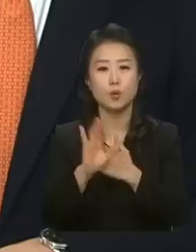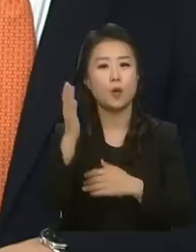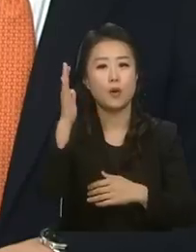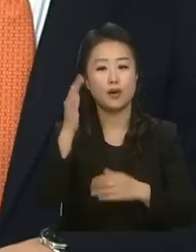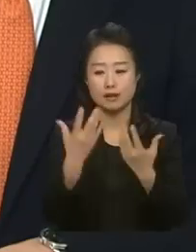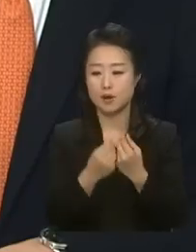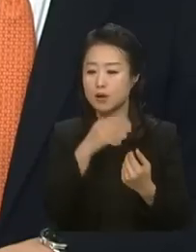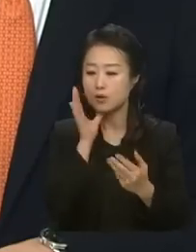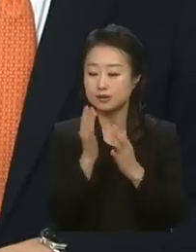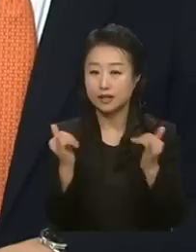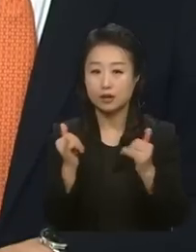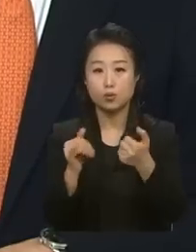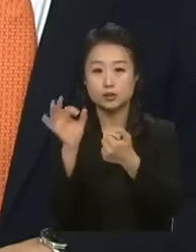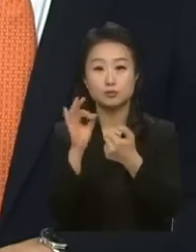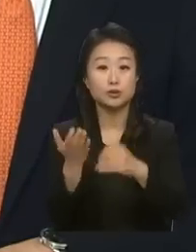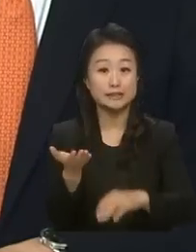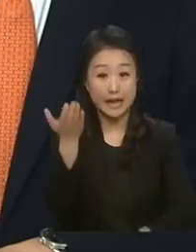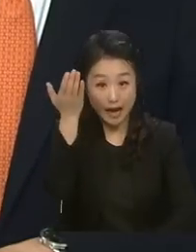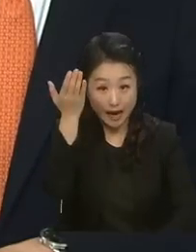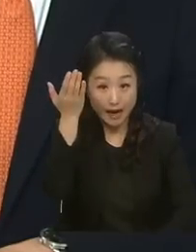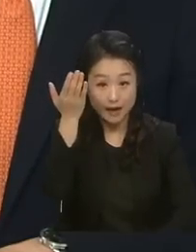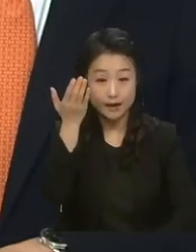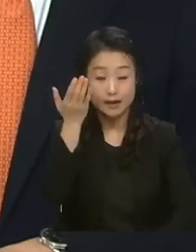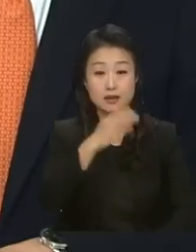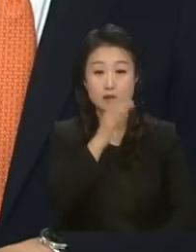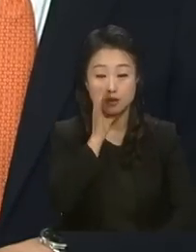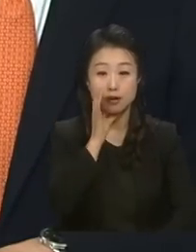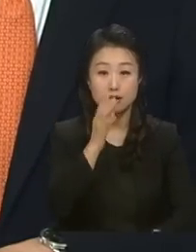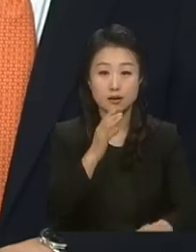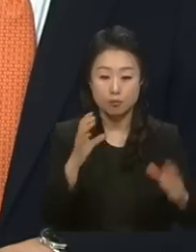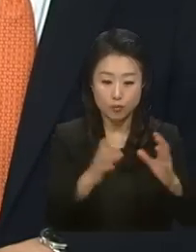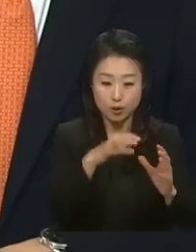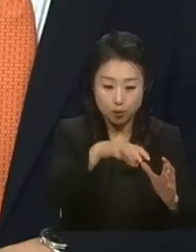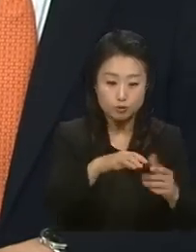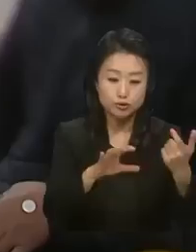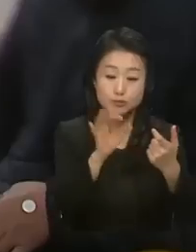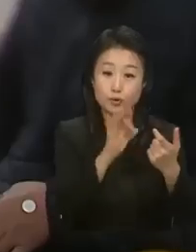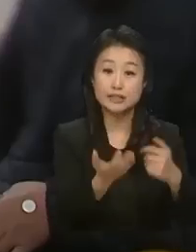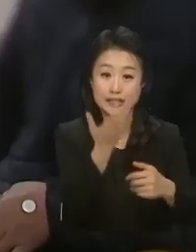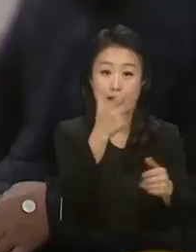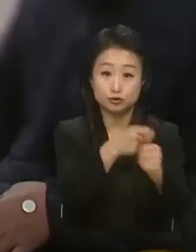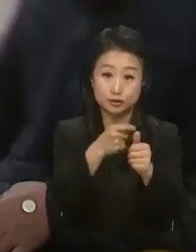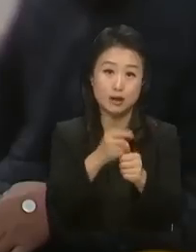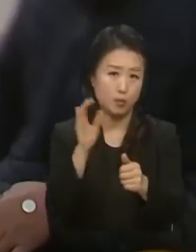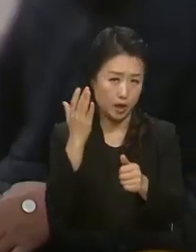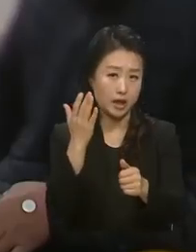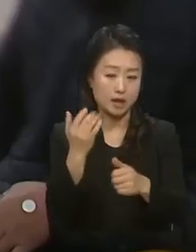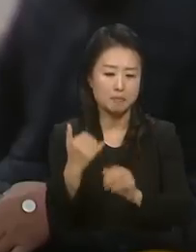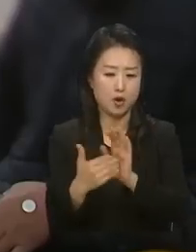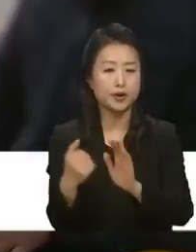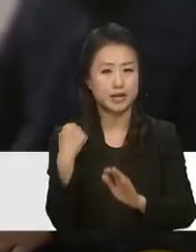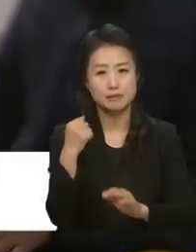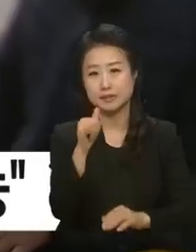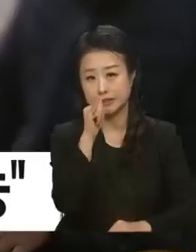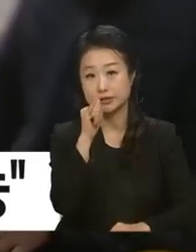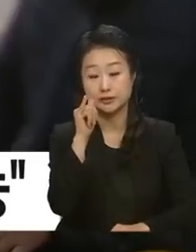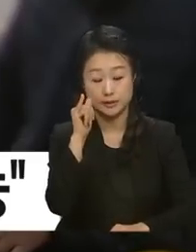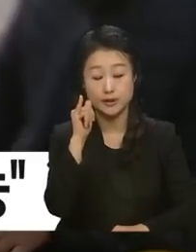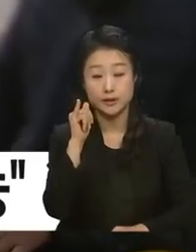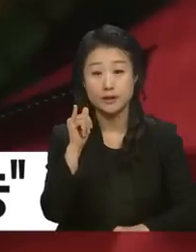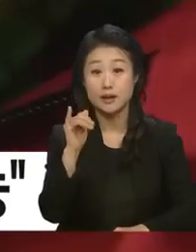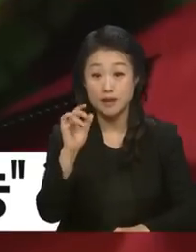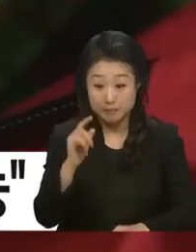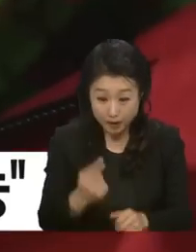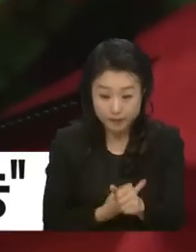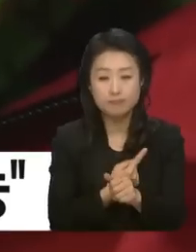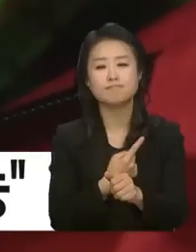고령자는 50% 이상, 감염 취약시설에 계신 분들은 60% 이상. 그러면서 평가 항목인 감염